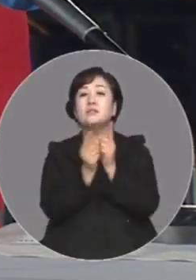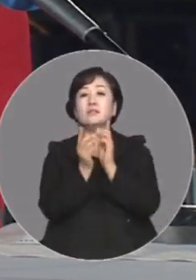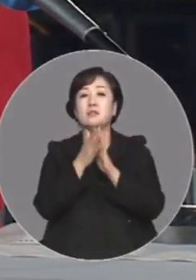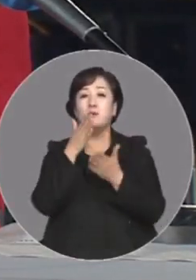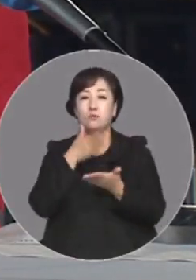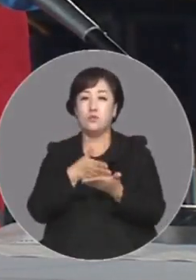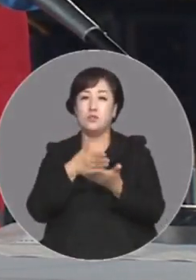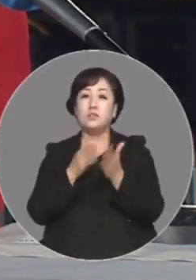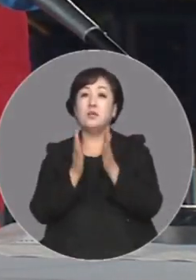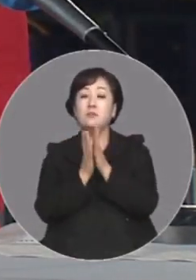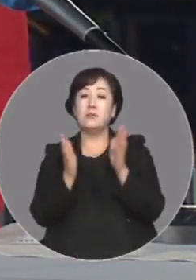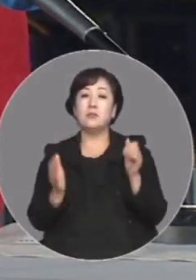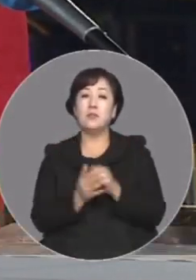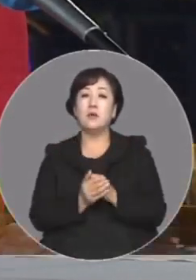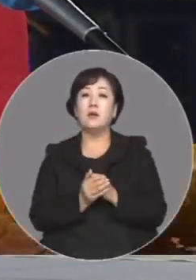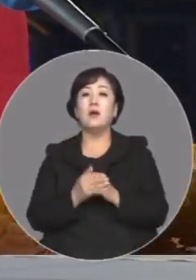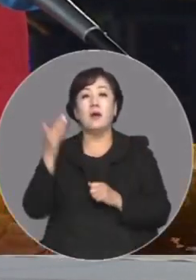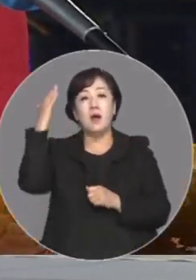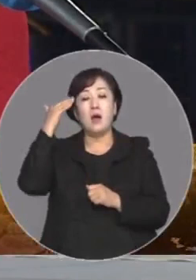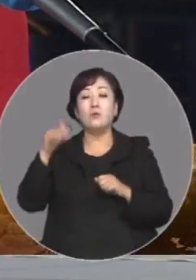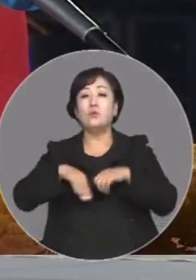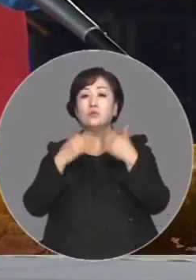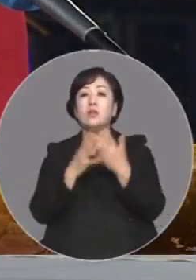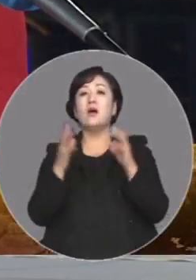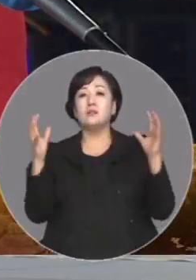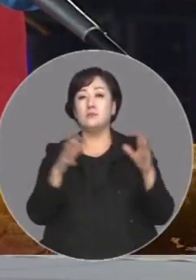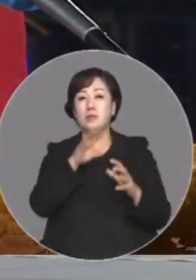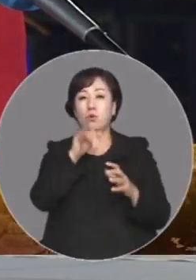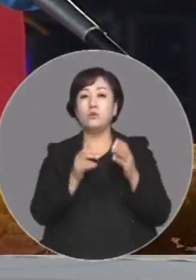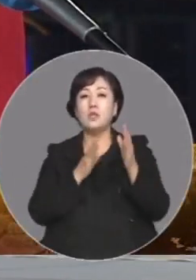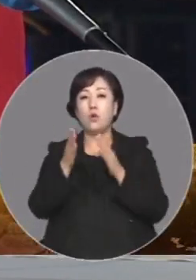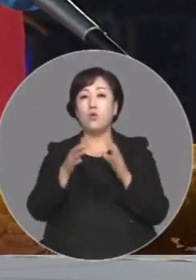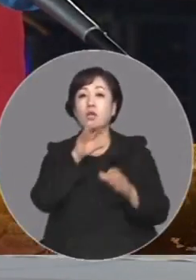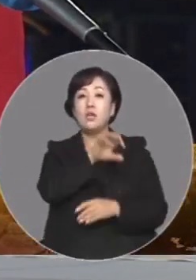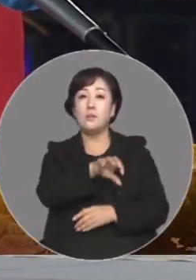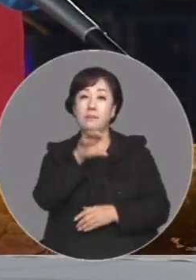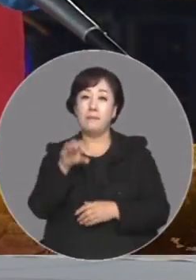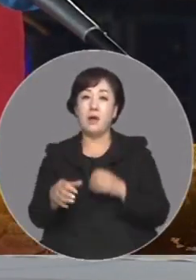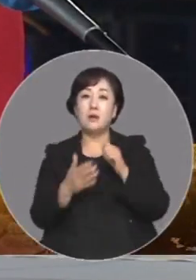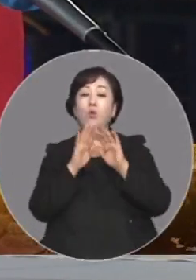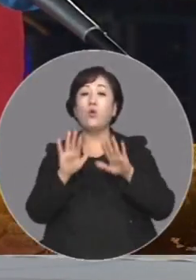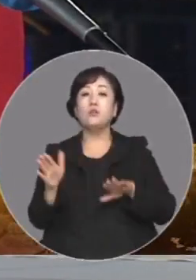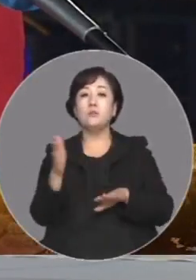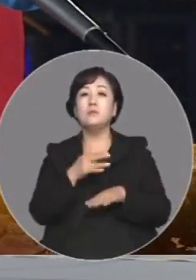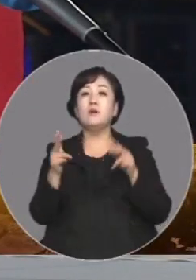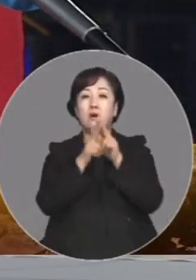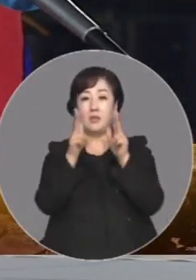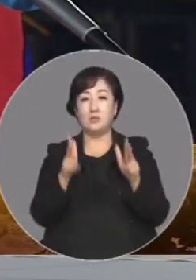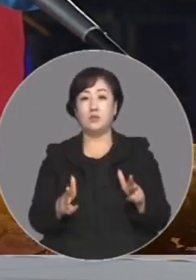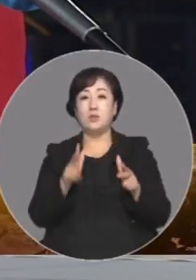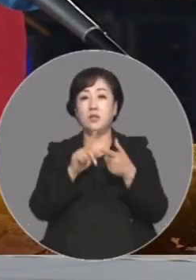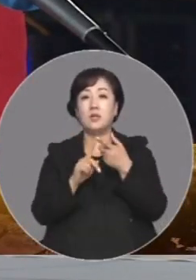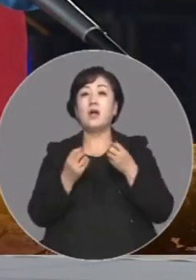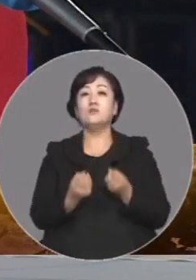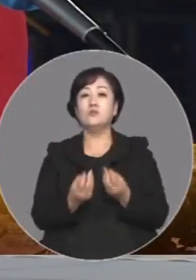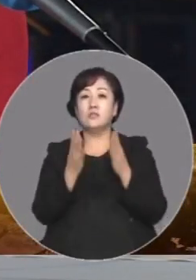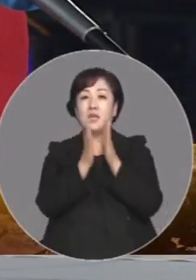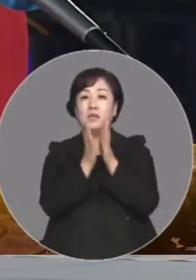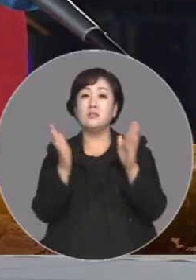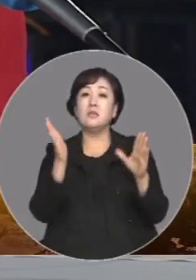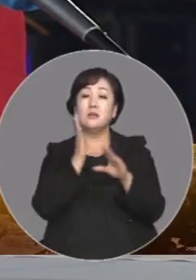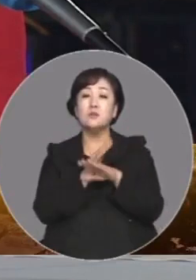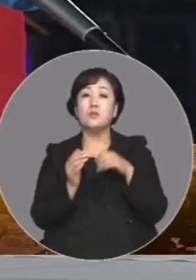진행합니다. 네, 국내 최대 옹기 집산지인 이곳 외고산 옹기마을에서 오늘부터 일주일 동안 옹기 축제가